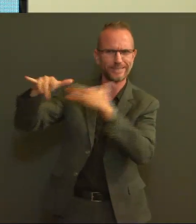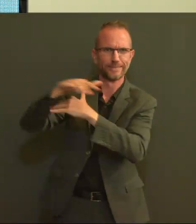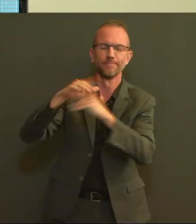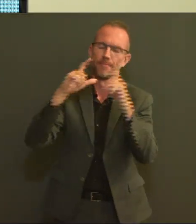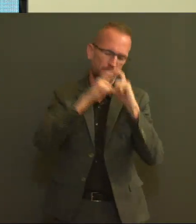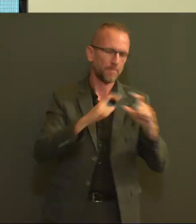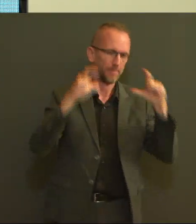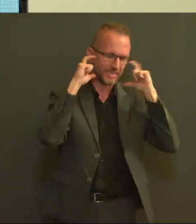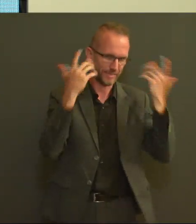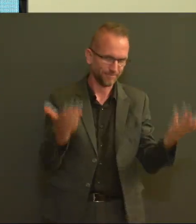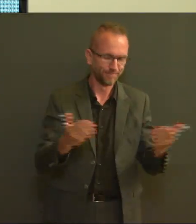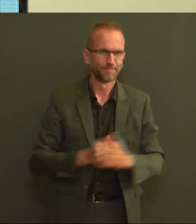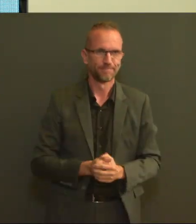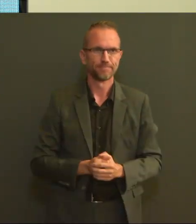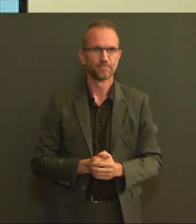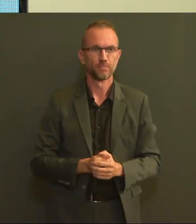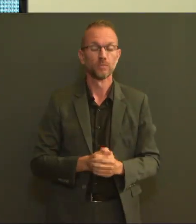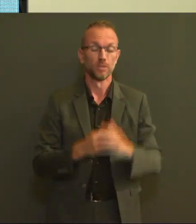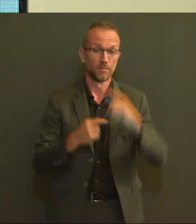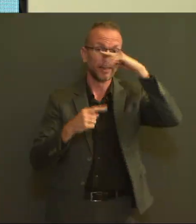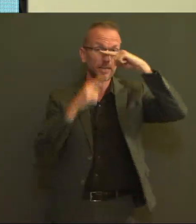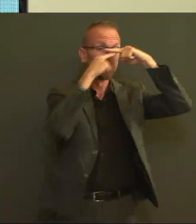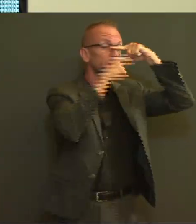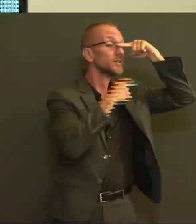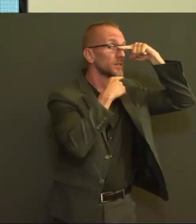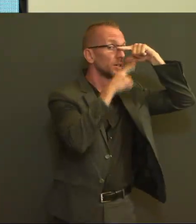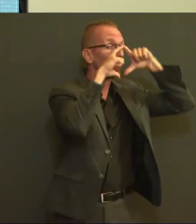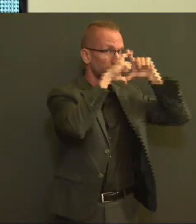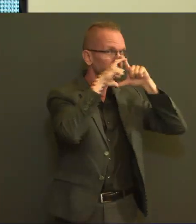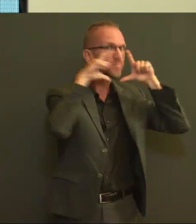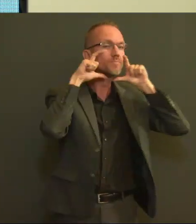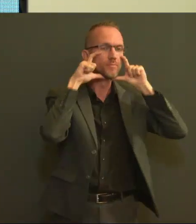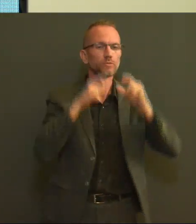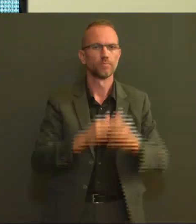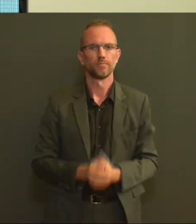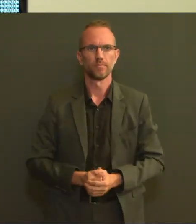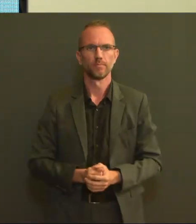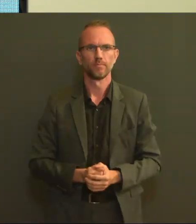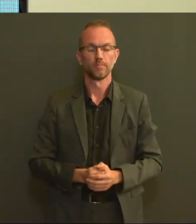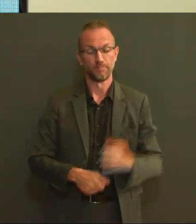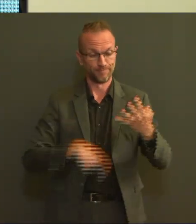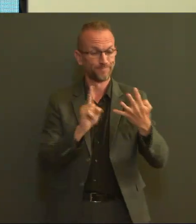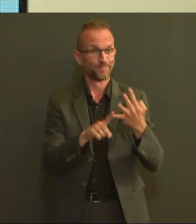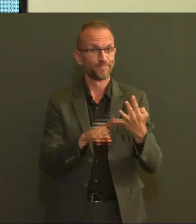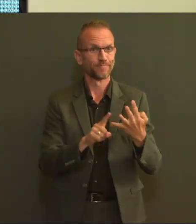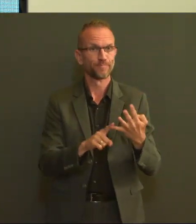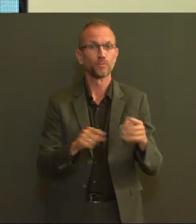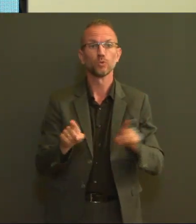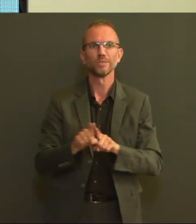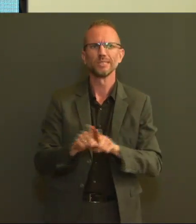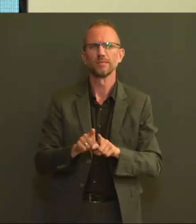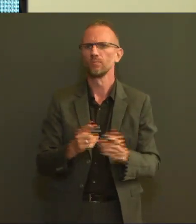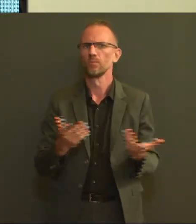Limitez également le nombre de personnes que vous rencontrez et rencontrez-les de préférence à l'extérieur.